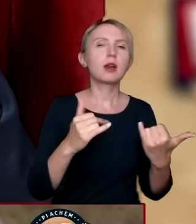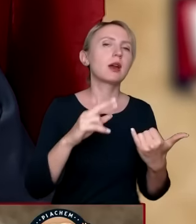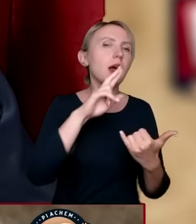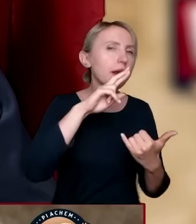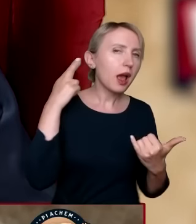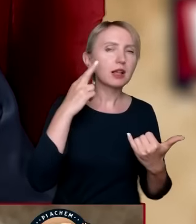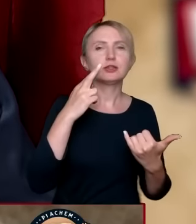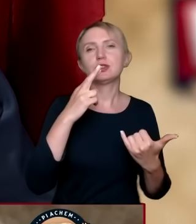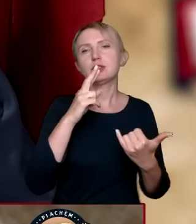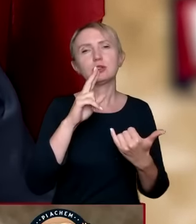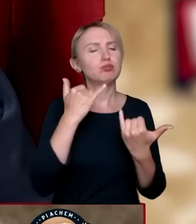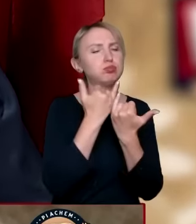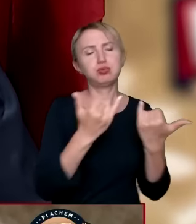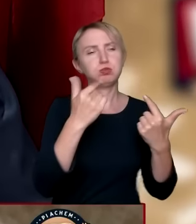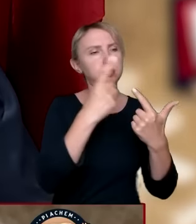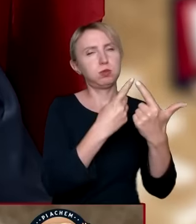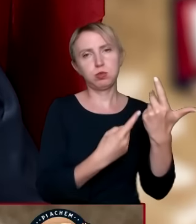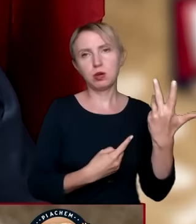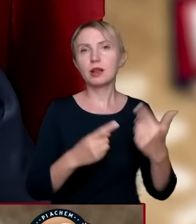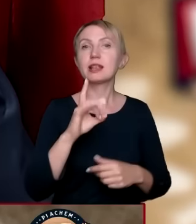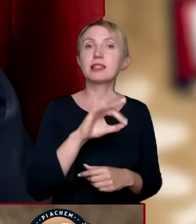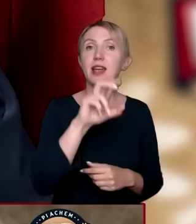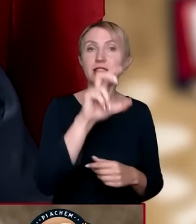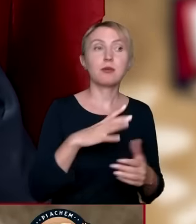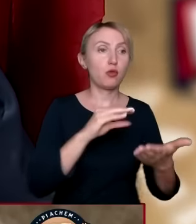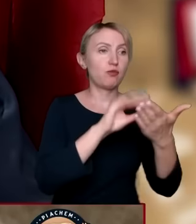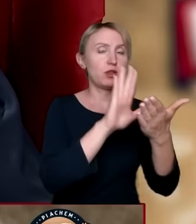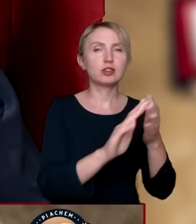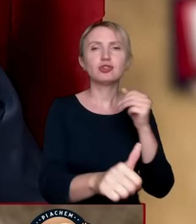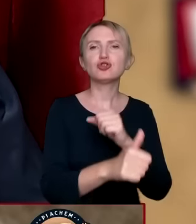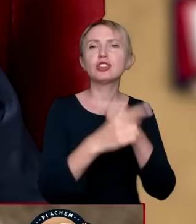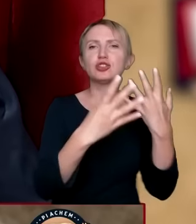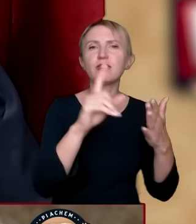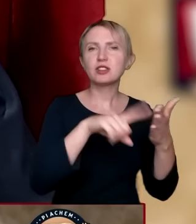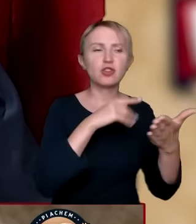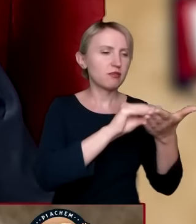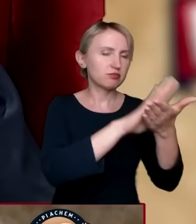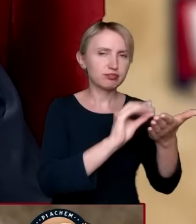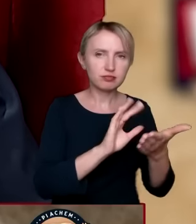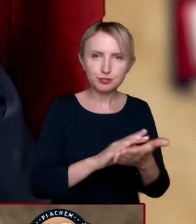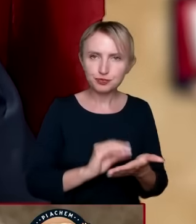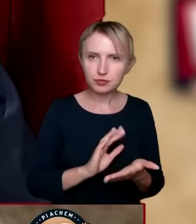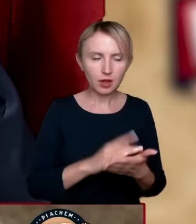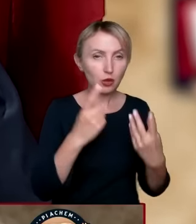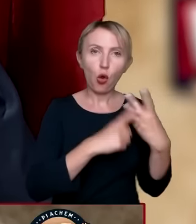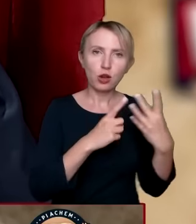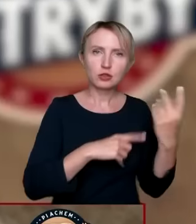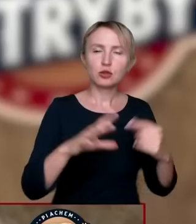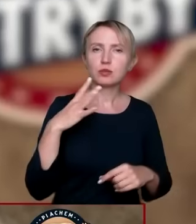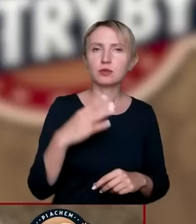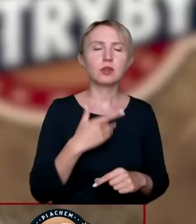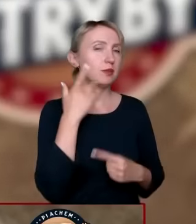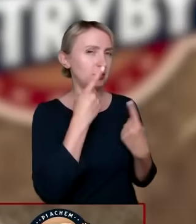ksenofobicznych, różnych innych Roman Giertych był wymieniony 69 razy. Ja to kiedyś obliczyłem. Sądzisz to